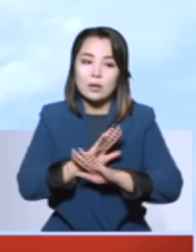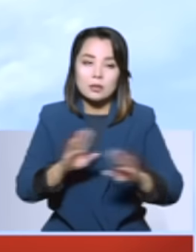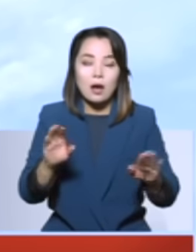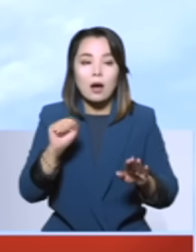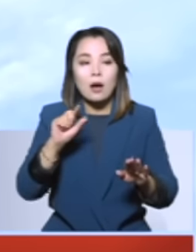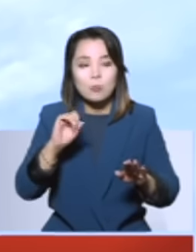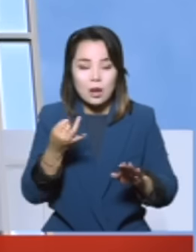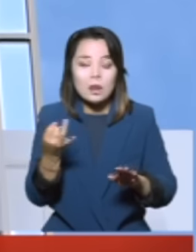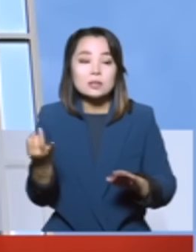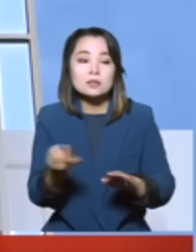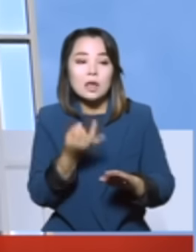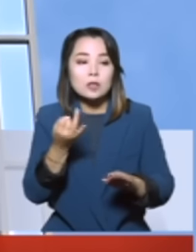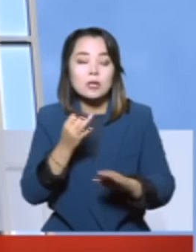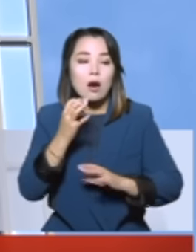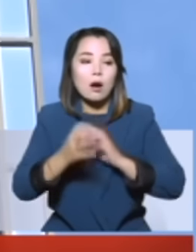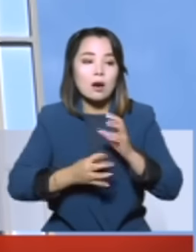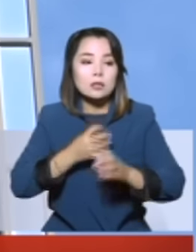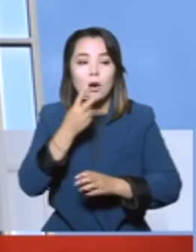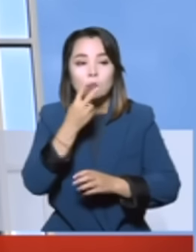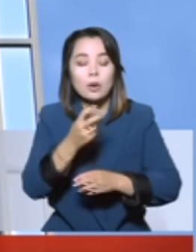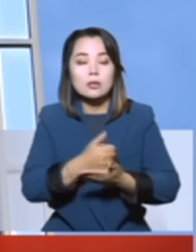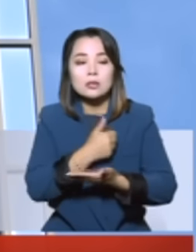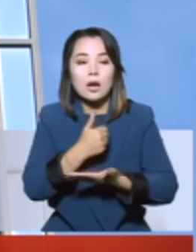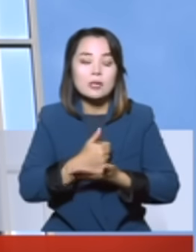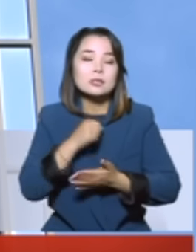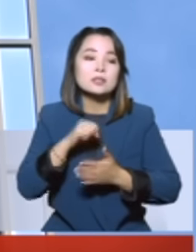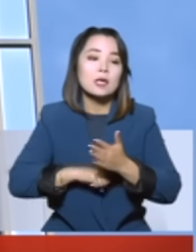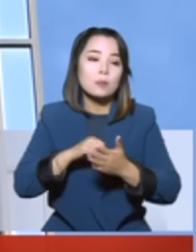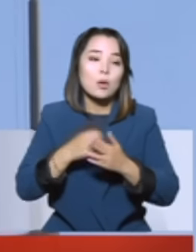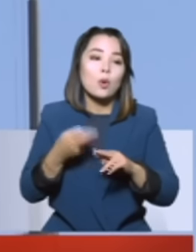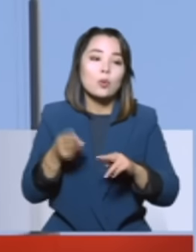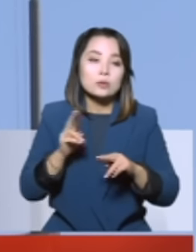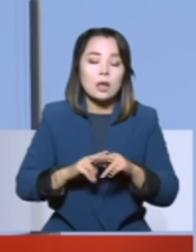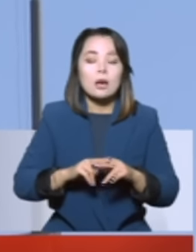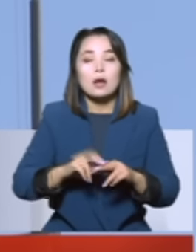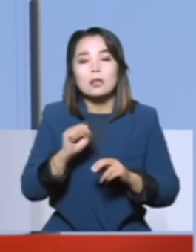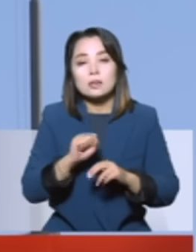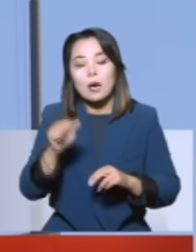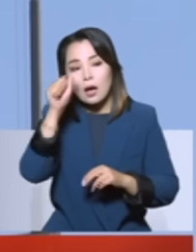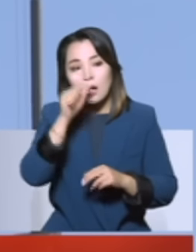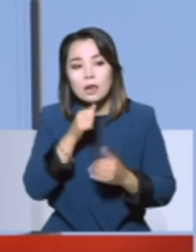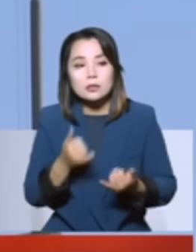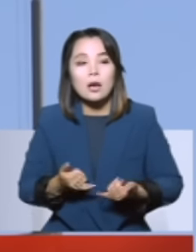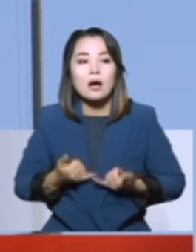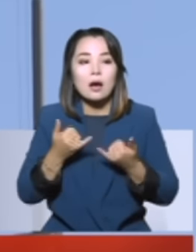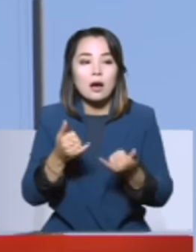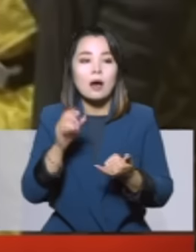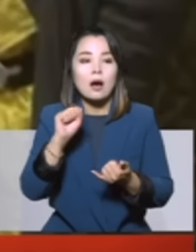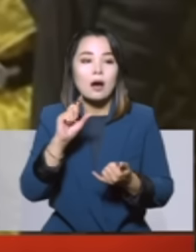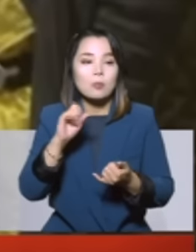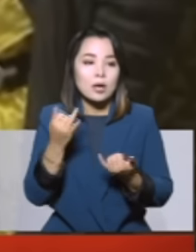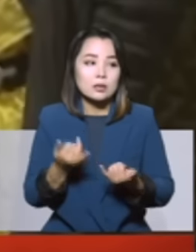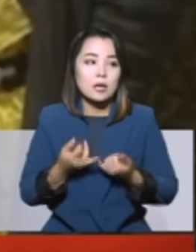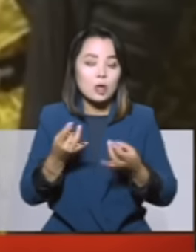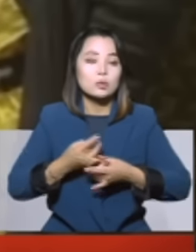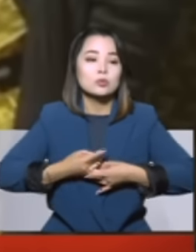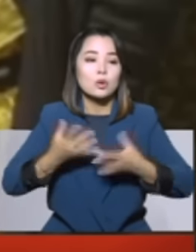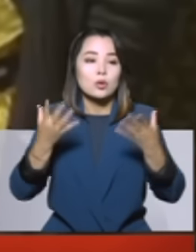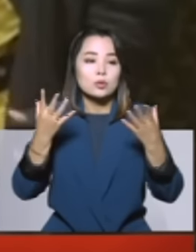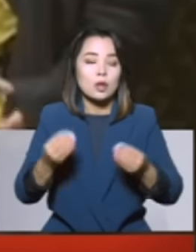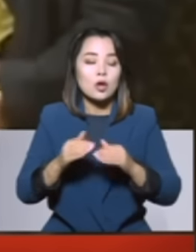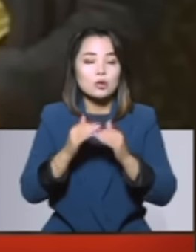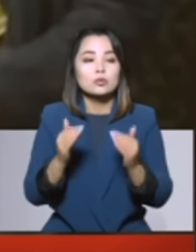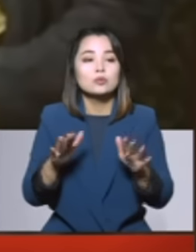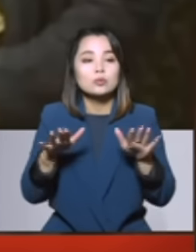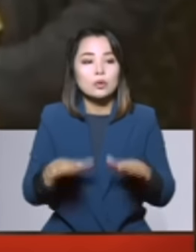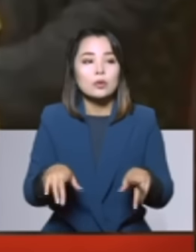Абайға қызығып отырған басты себебі де сол. Абайды ұлттың ұстазы дейтін болсақ, тамыз айын Абайға қию керек. Абай тойы ол кигіз үй